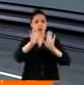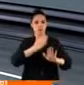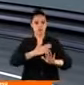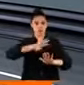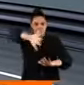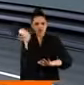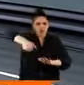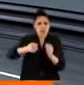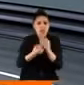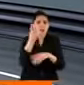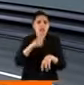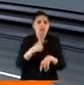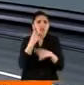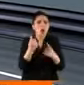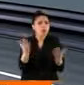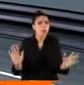Çalındı. Hem de güpegündüz.